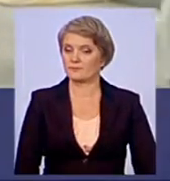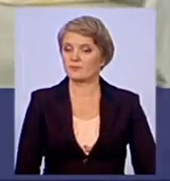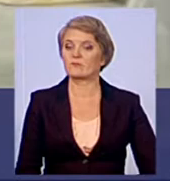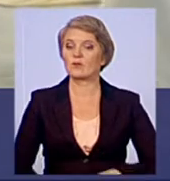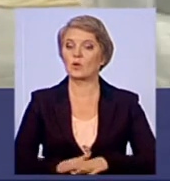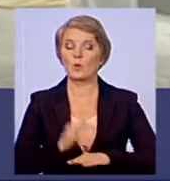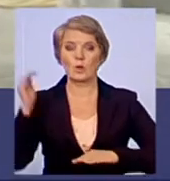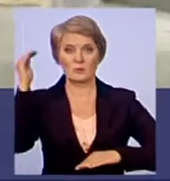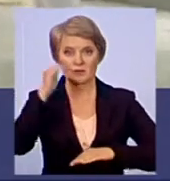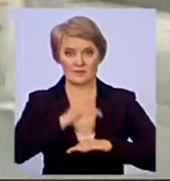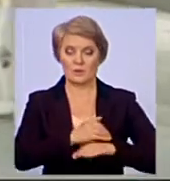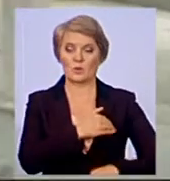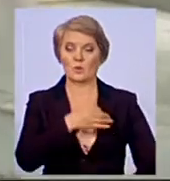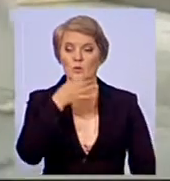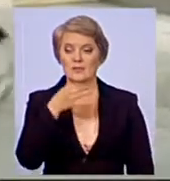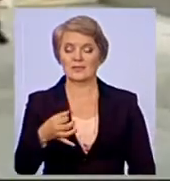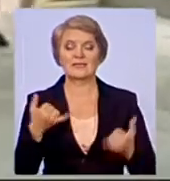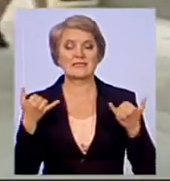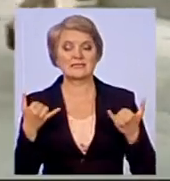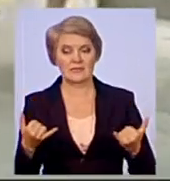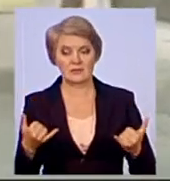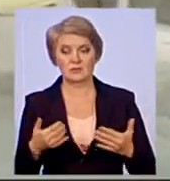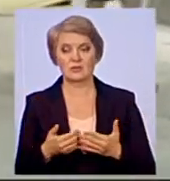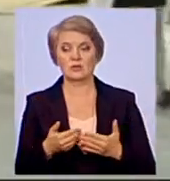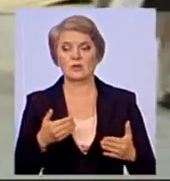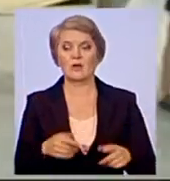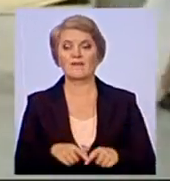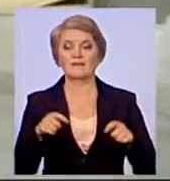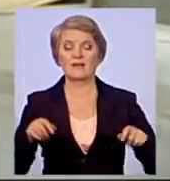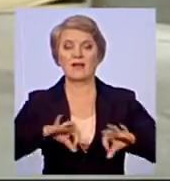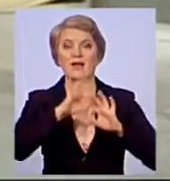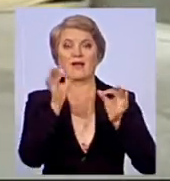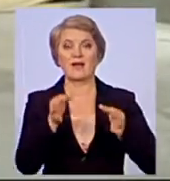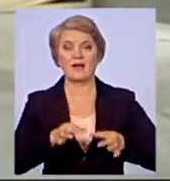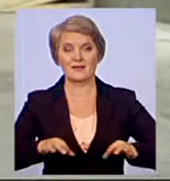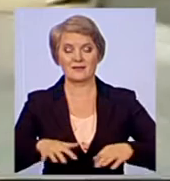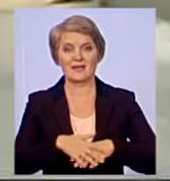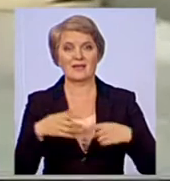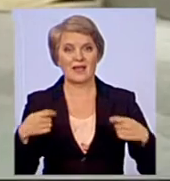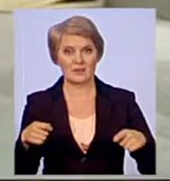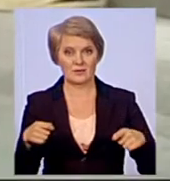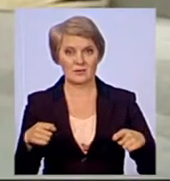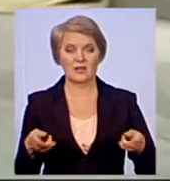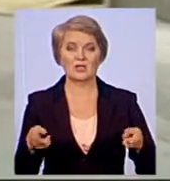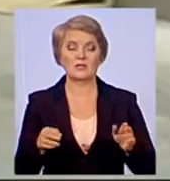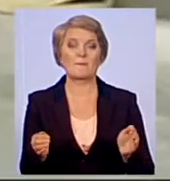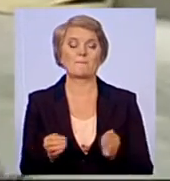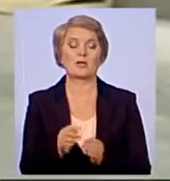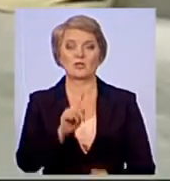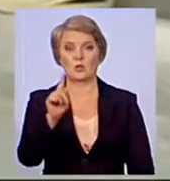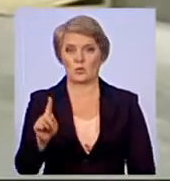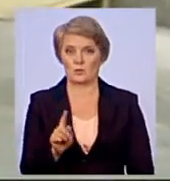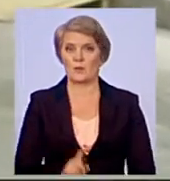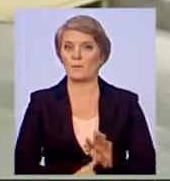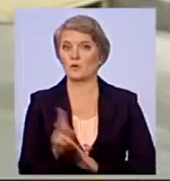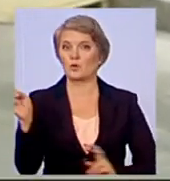Добрий вечір. Хочу сказати, що зараз до відкриття арт-ярмарки офіційної частини залишається менше години, і сюди вже